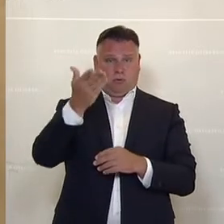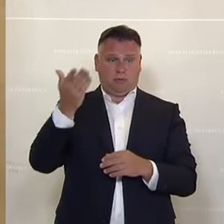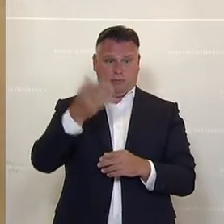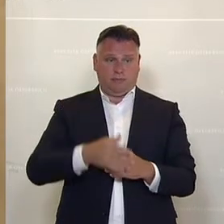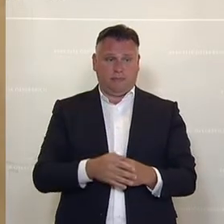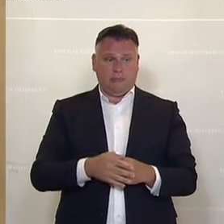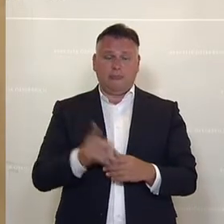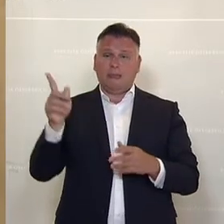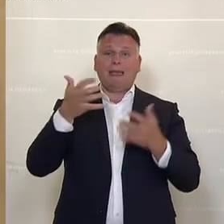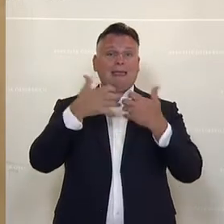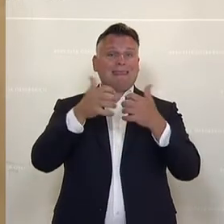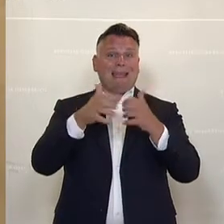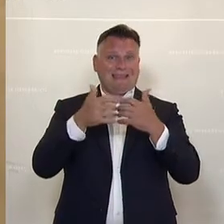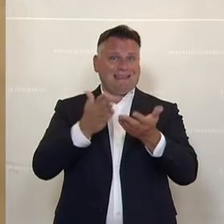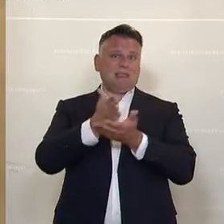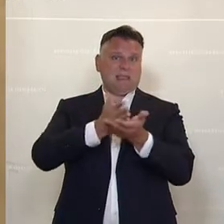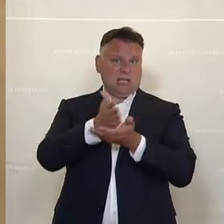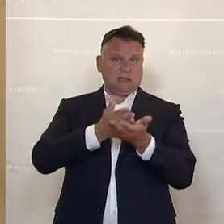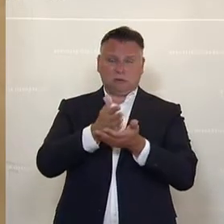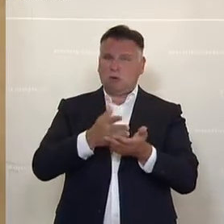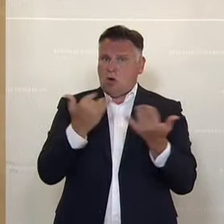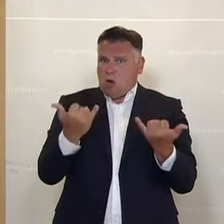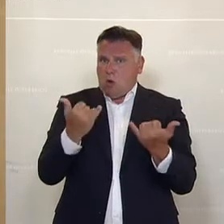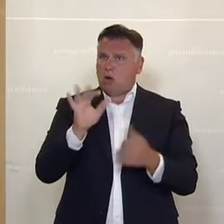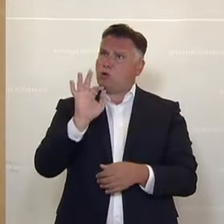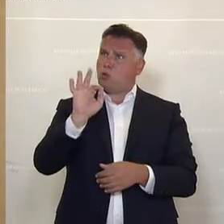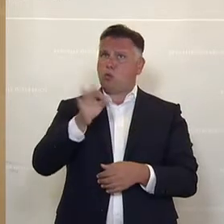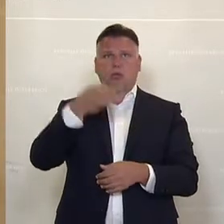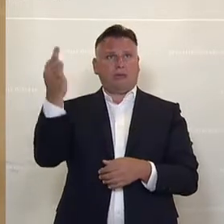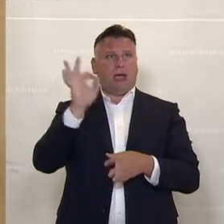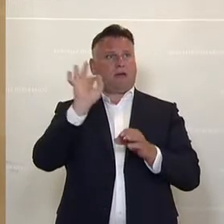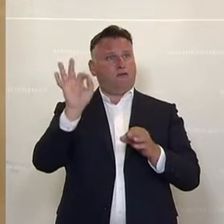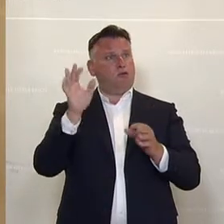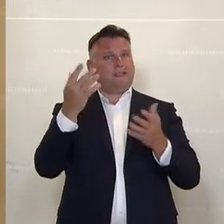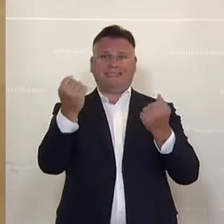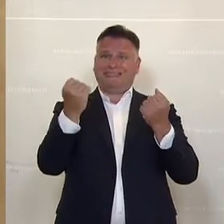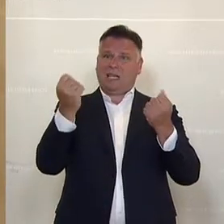in den Nachrichtendienst. Es ist ein guter Tag für die öffentliche Sicherheit. Und meine Damen und Herren,